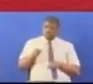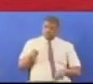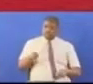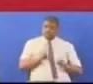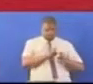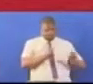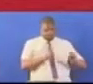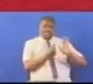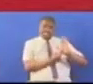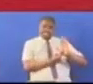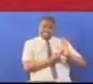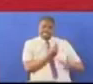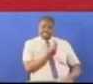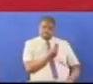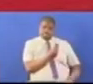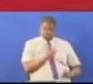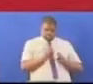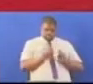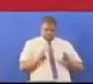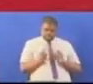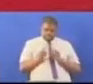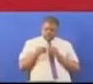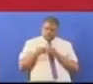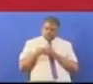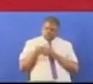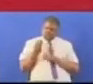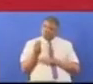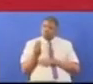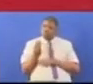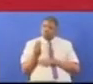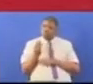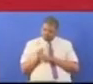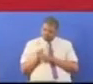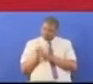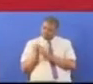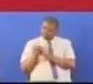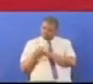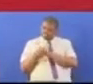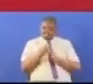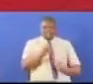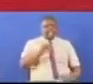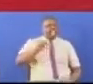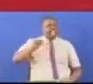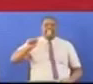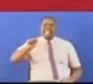Ukisoma ibara ya 63, ibara ndogo ya 3, fasili ya A au